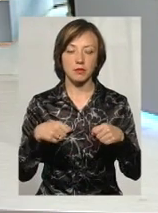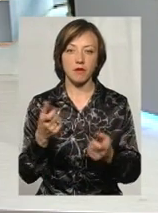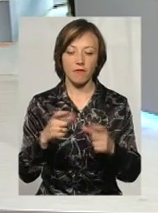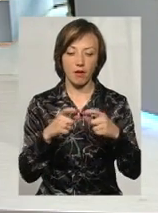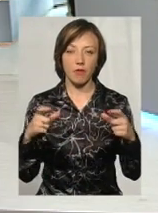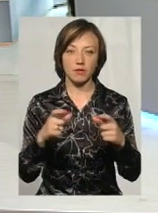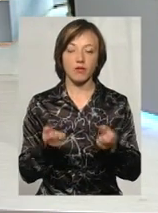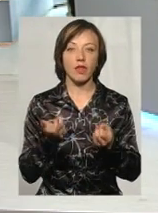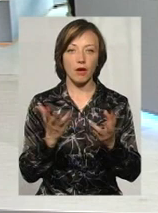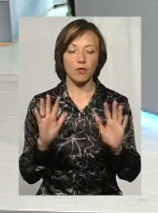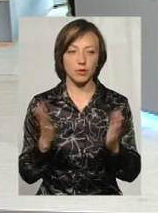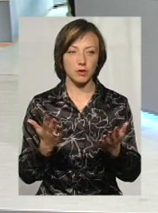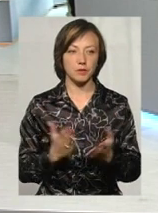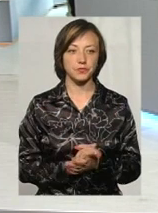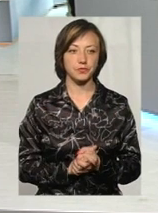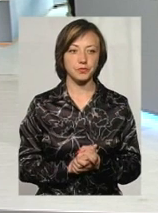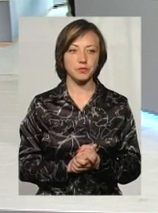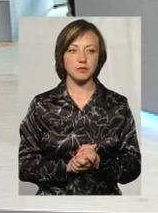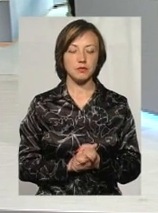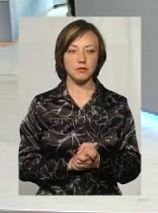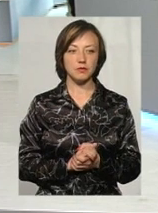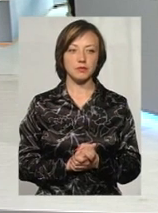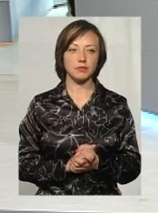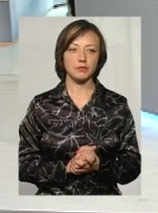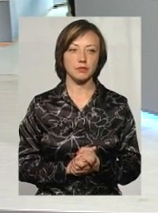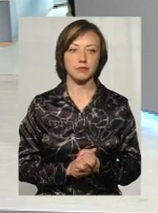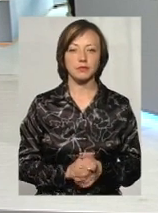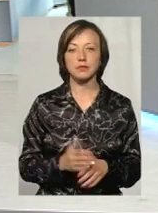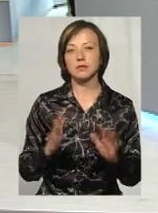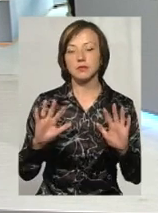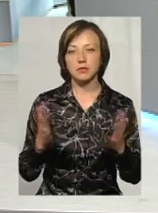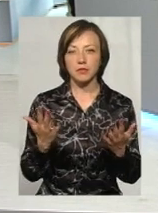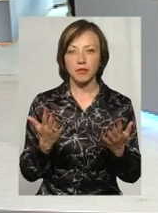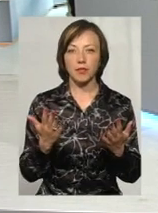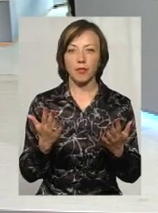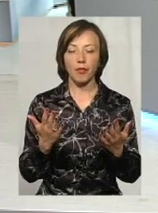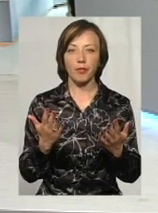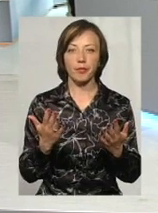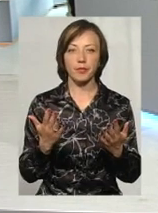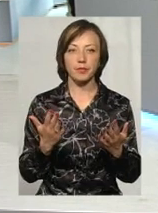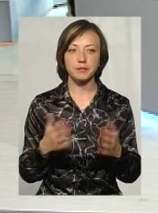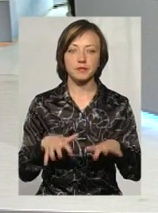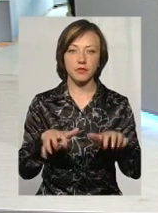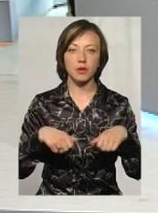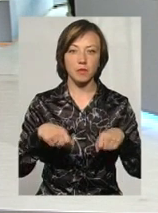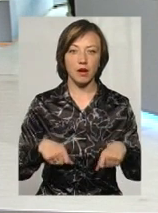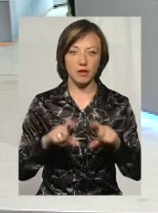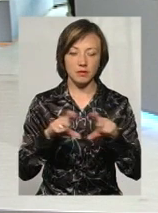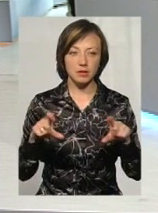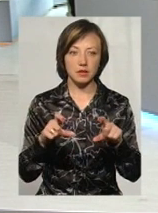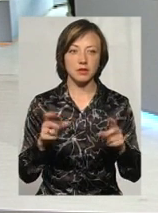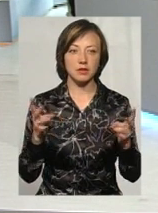в декількох випадках. Наприклад, коли сталося ДТП. Якщо санкція статті передбачає вилучення прав, то дійсно вони можуть збирати